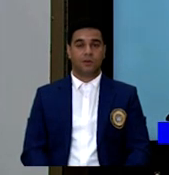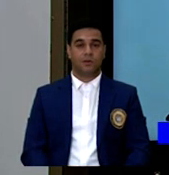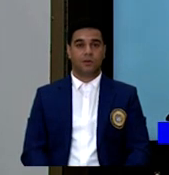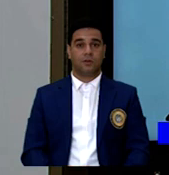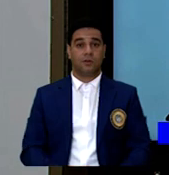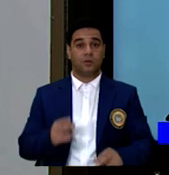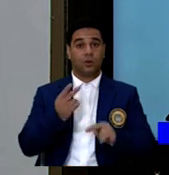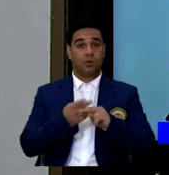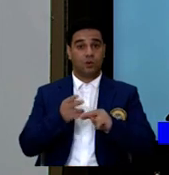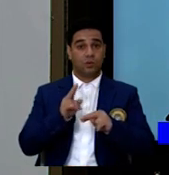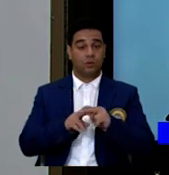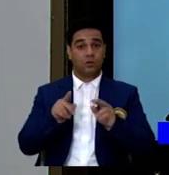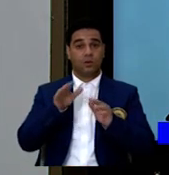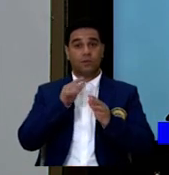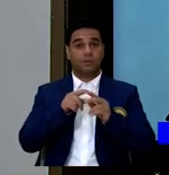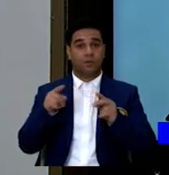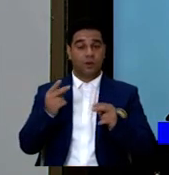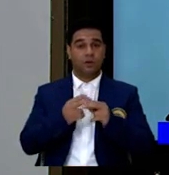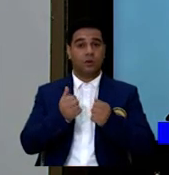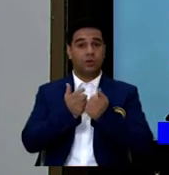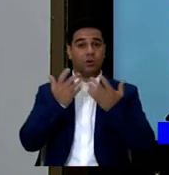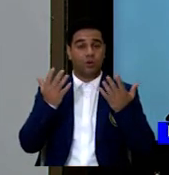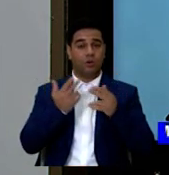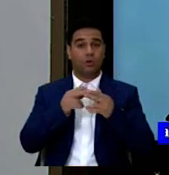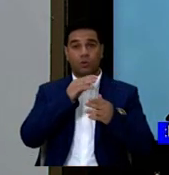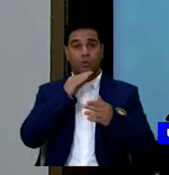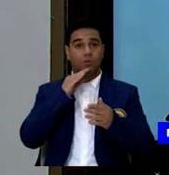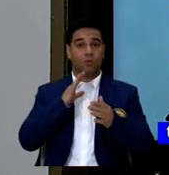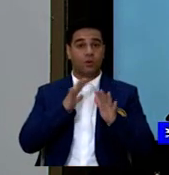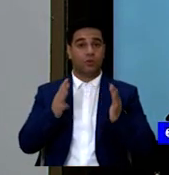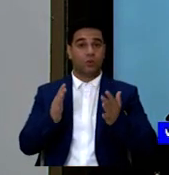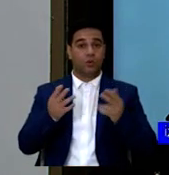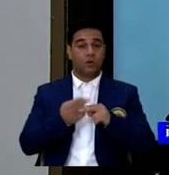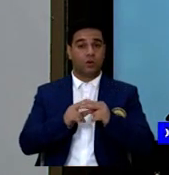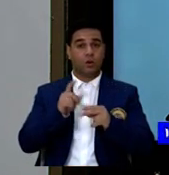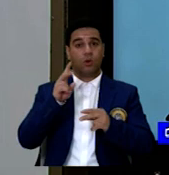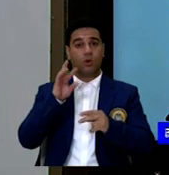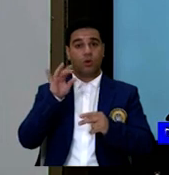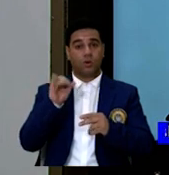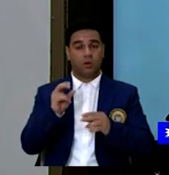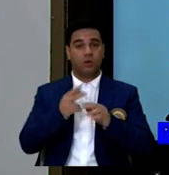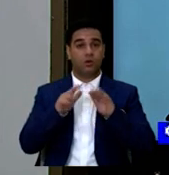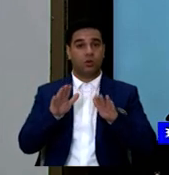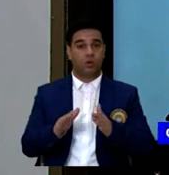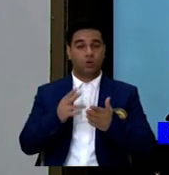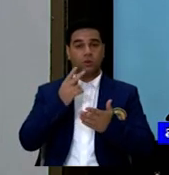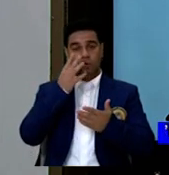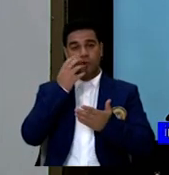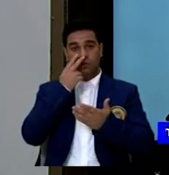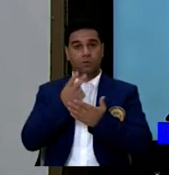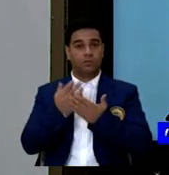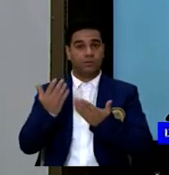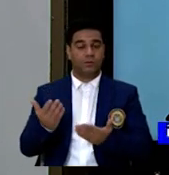Demak, ushbu jarayonda yorug'lik ko'p bo'lgan hollarda xloroplastlarning joylashuvi